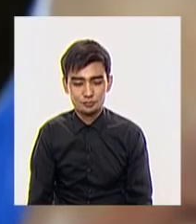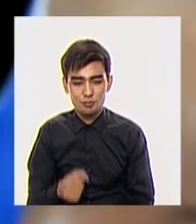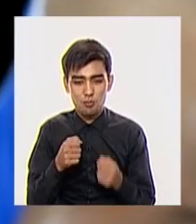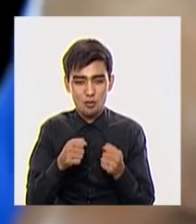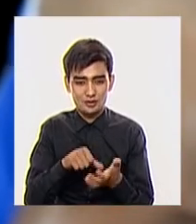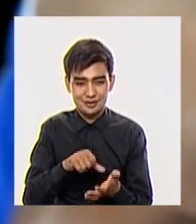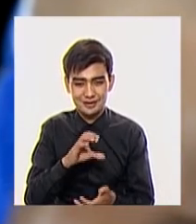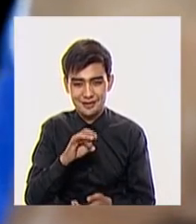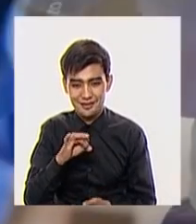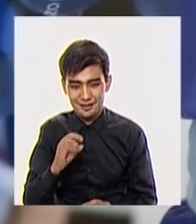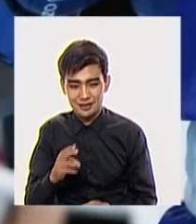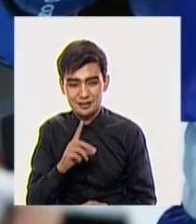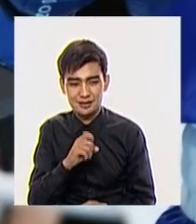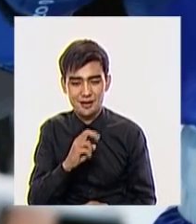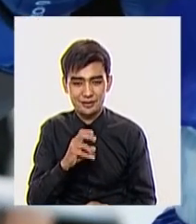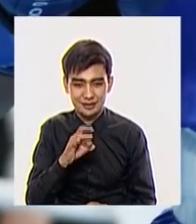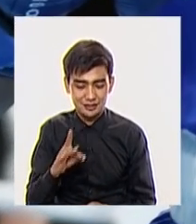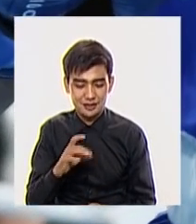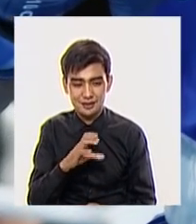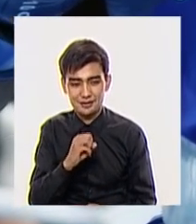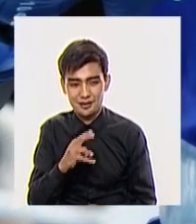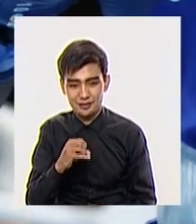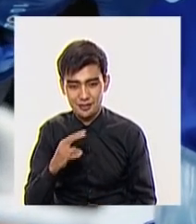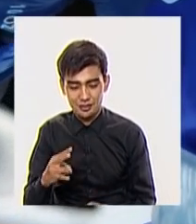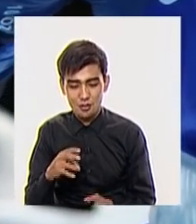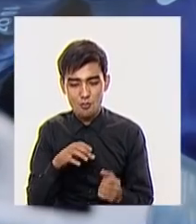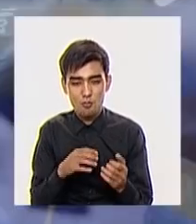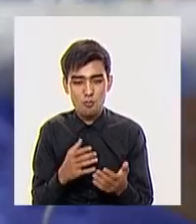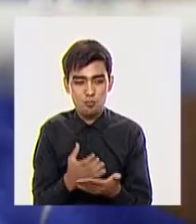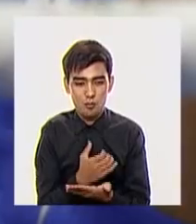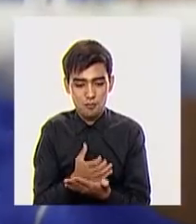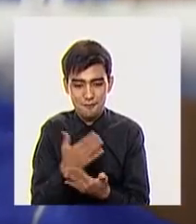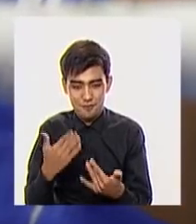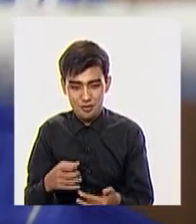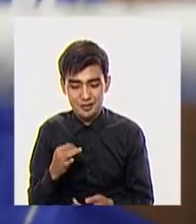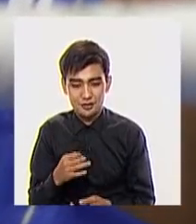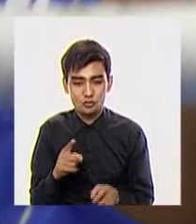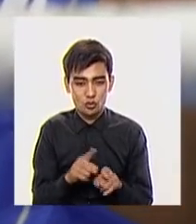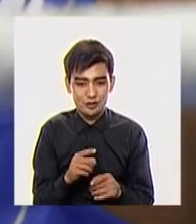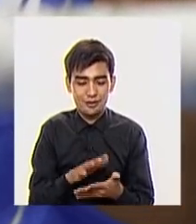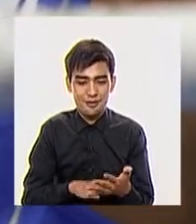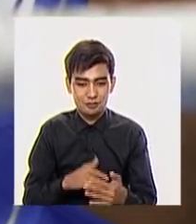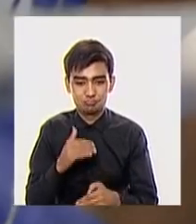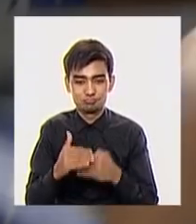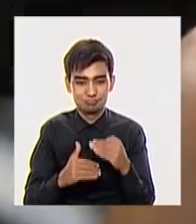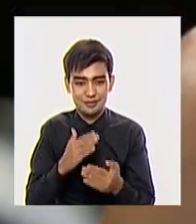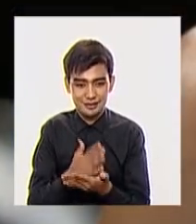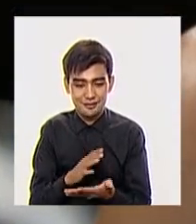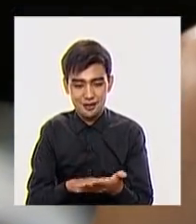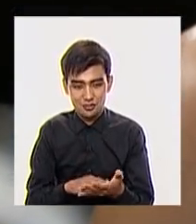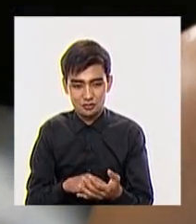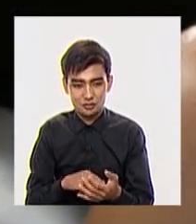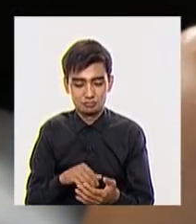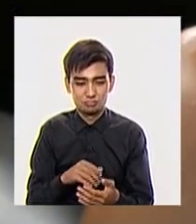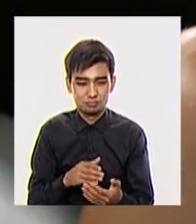Боксеры Серик Тимиржанов, Закир Сафиуллин и Сакен Бибасинов после побед над своими соперниками тоже проходят дальше и продолжают